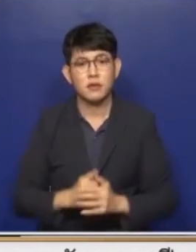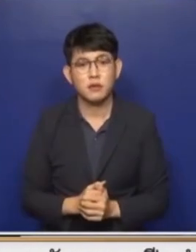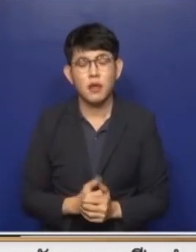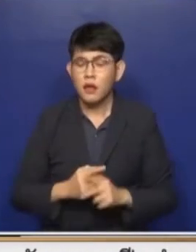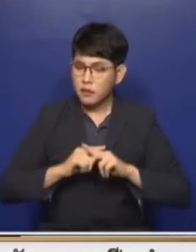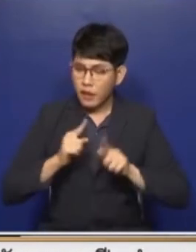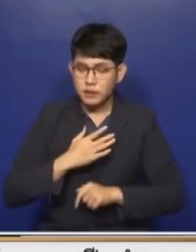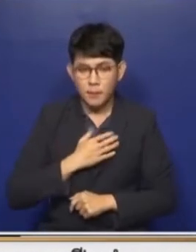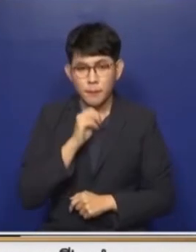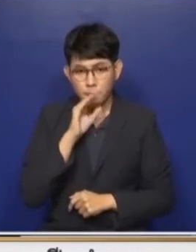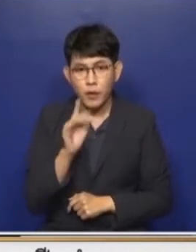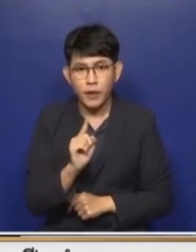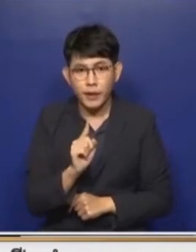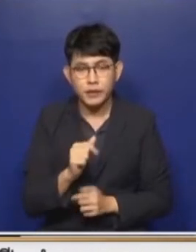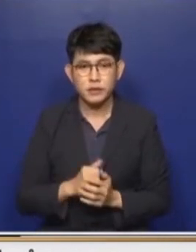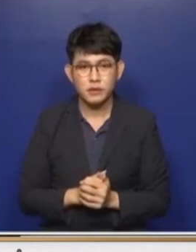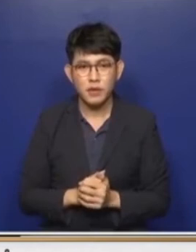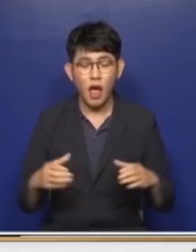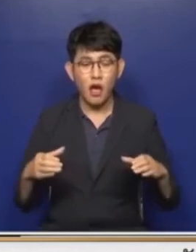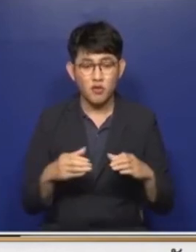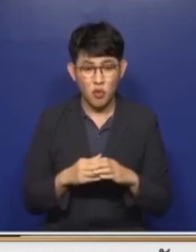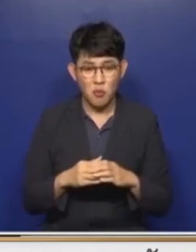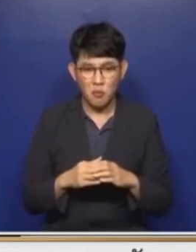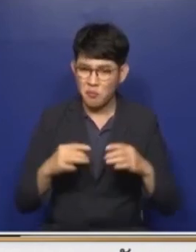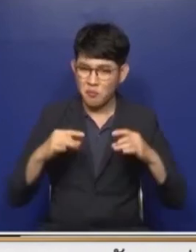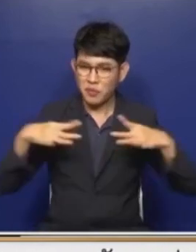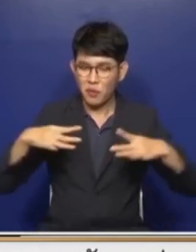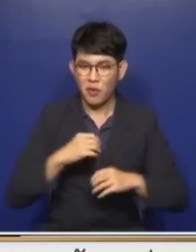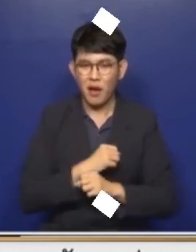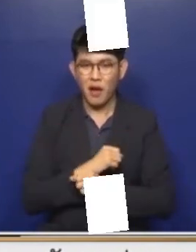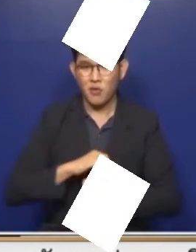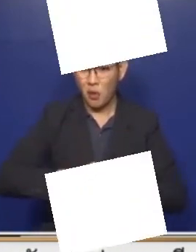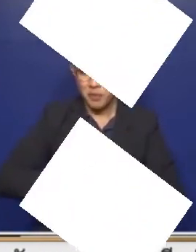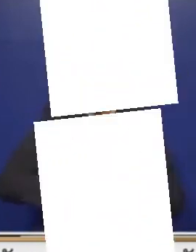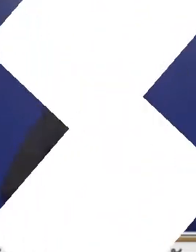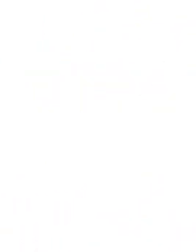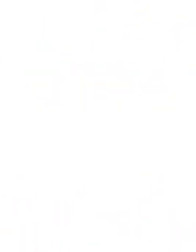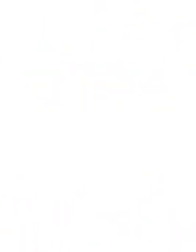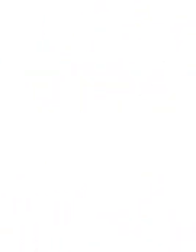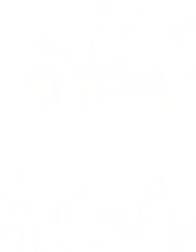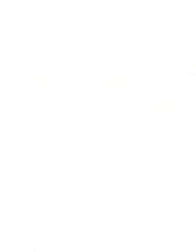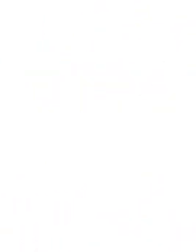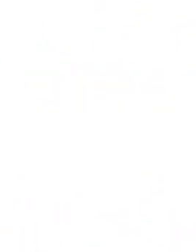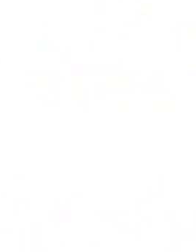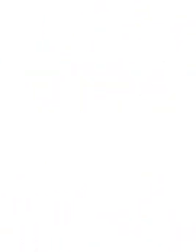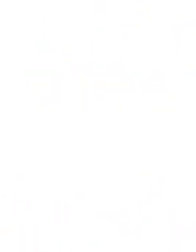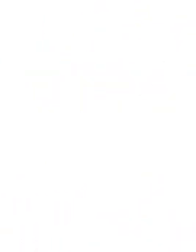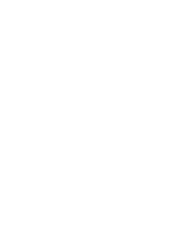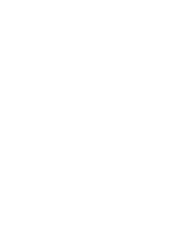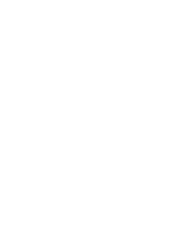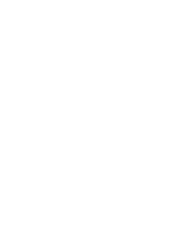แต่ที่ฉันก็กลบเรียนว่าพักรวมฝ่ายค้า พักเพื่อไทยจะจับตาประเด็นนี้ต่อไปค่ะขอบคุณค่ะ